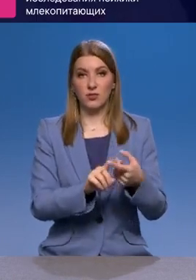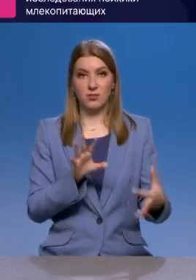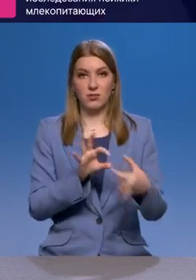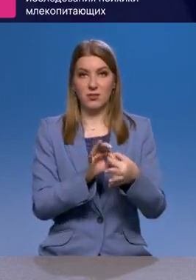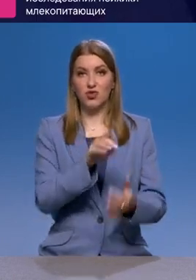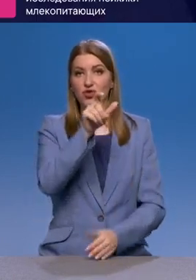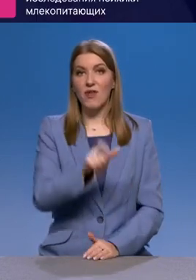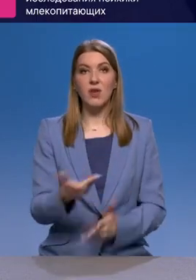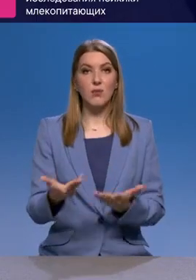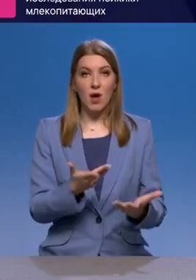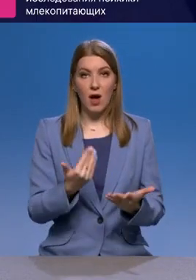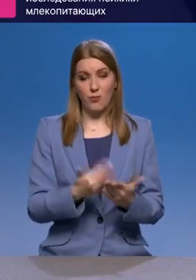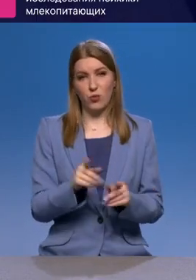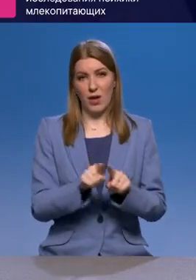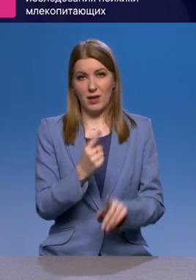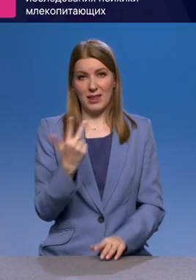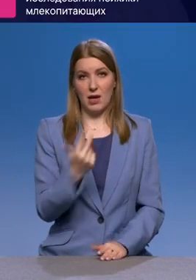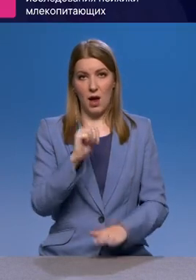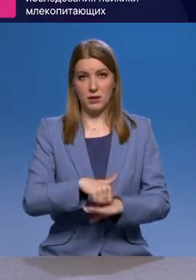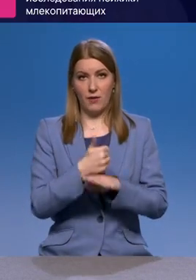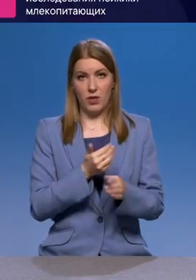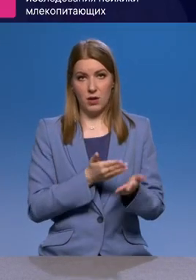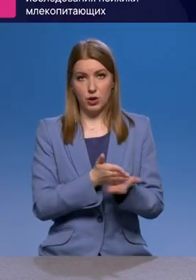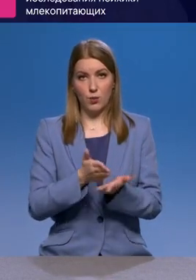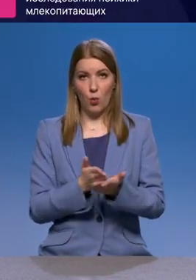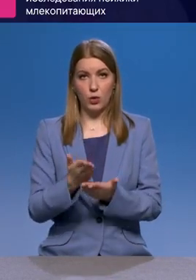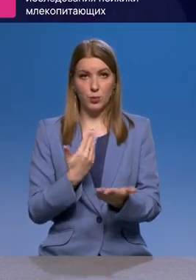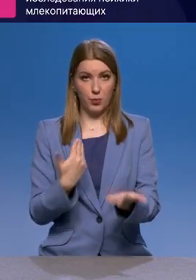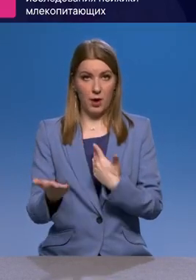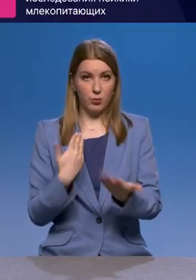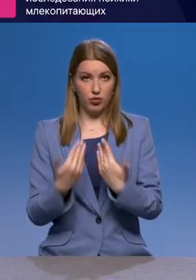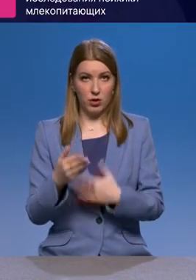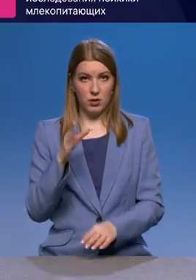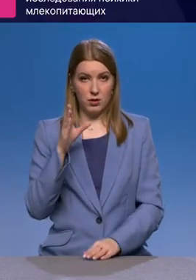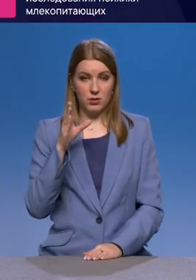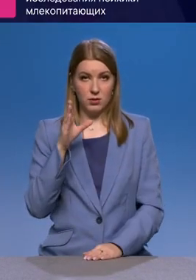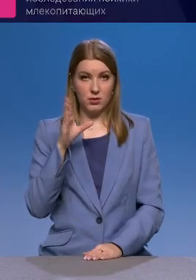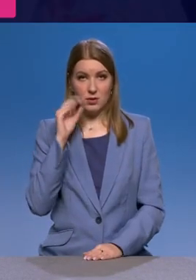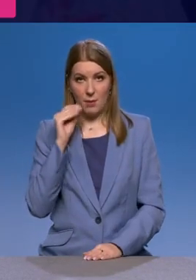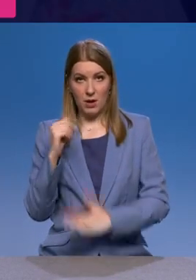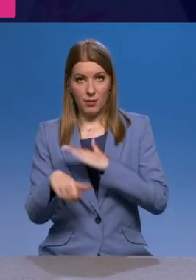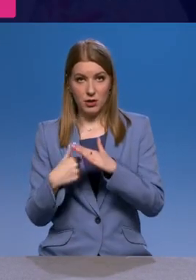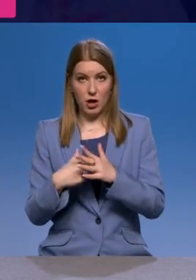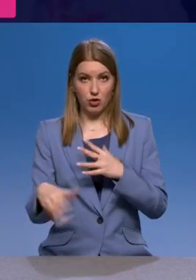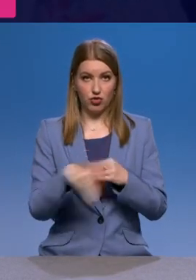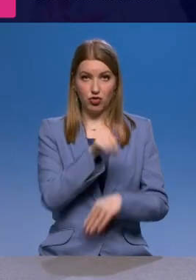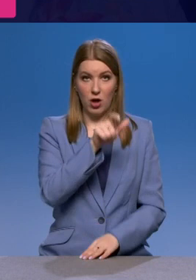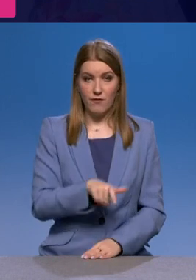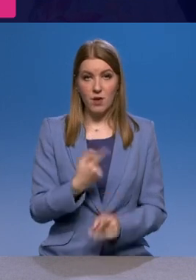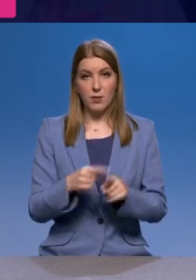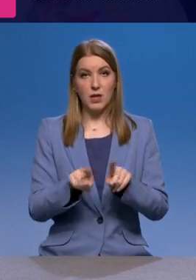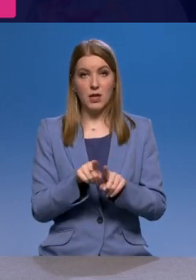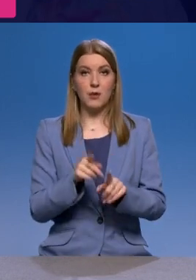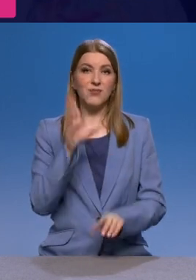три основных способа взаимодействия с человеком у бродячих собак. Да? То есть это либо собаки так называемых сторожей,